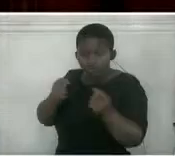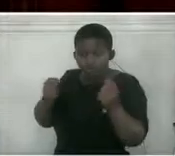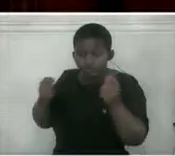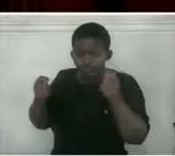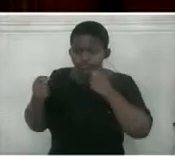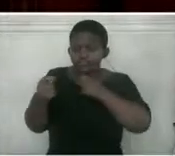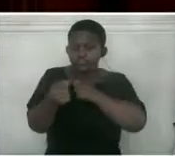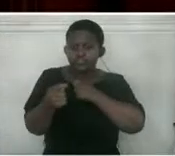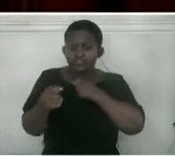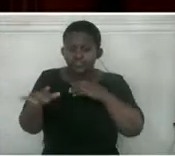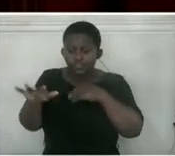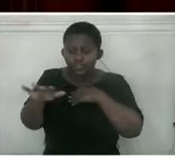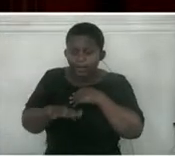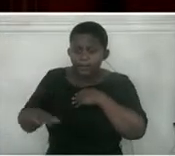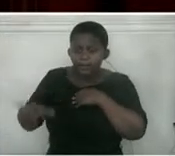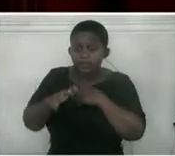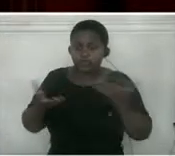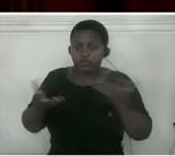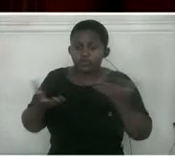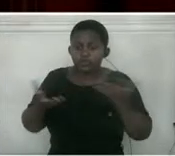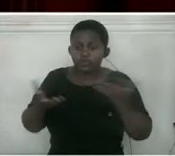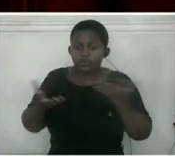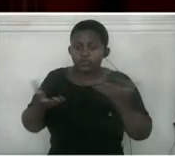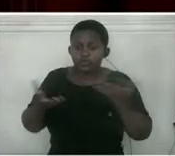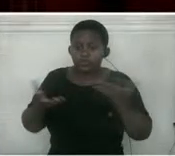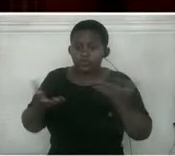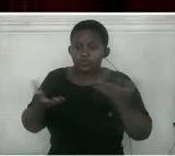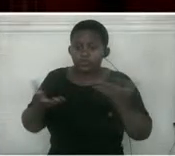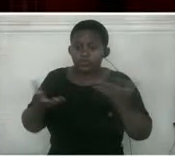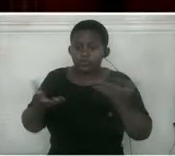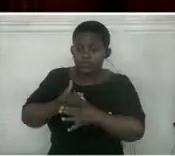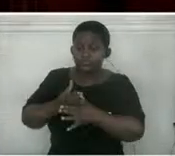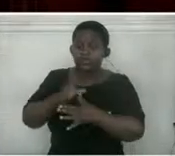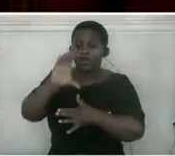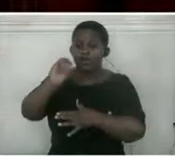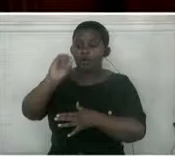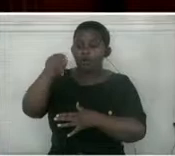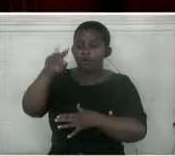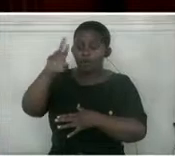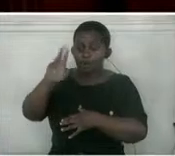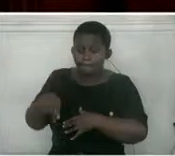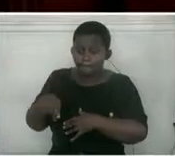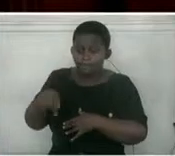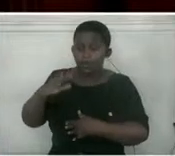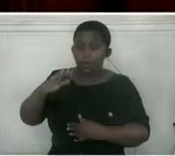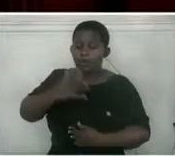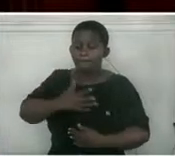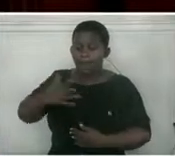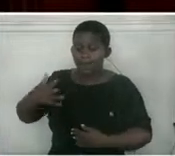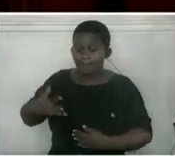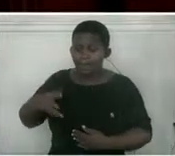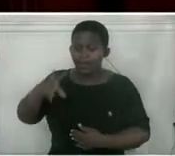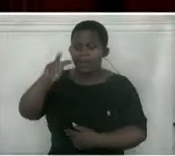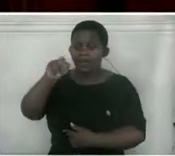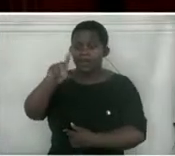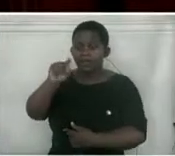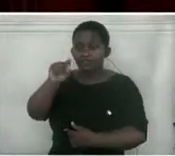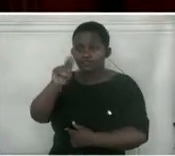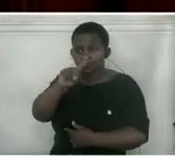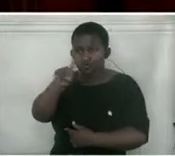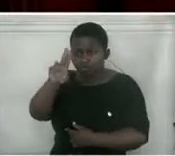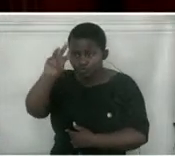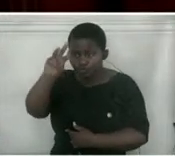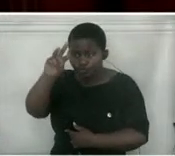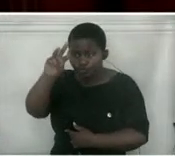lizoba yindawo la kusebenzela khona icooperative yomama abakwaMashu, Ntuzuma